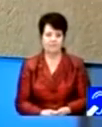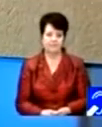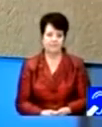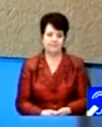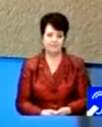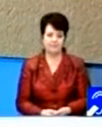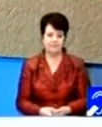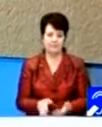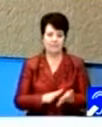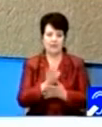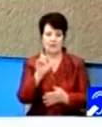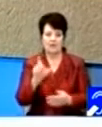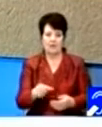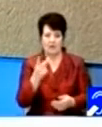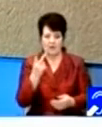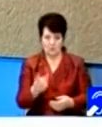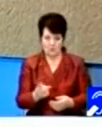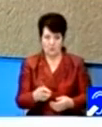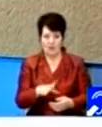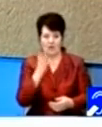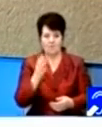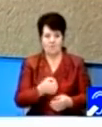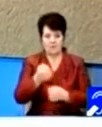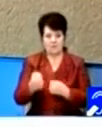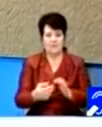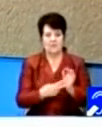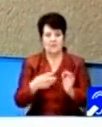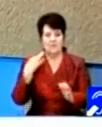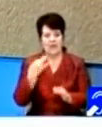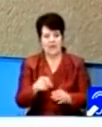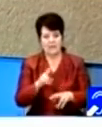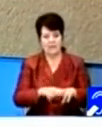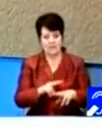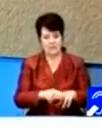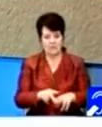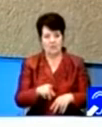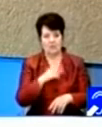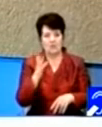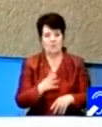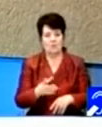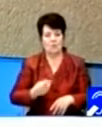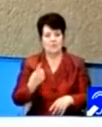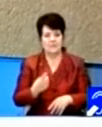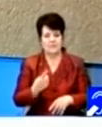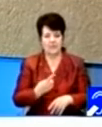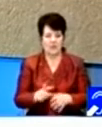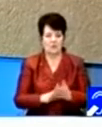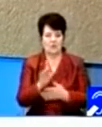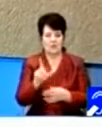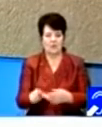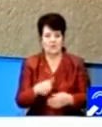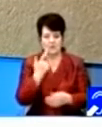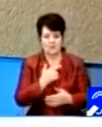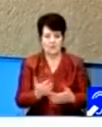Doi jurnaliști ai Myanmar agenției Reuters au fost condamnați la 7 ani de închisoare doar pentru că și-au făcut meseria. Ziariștii au pus mâna pe o serie